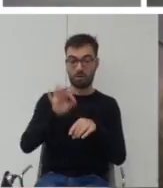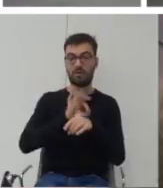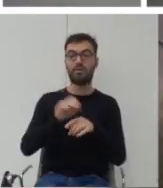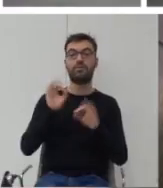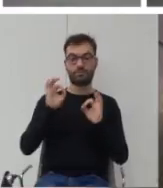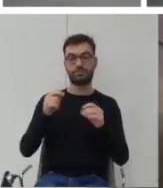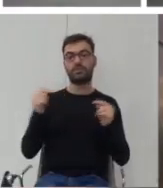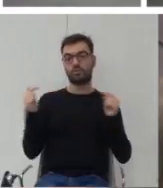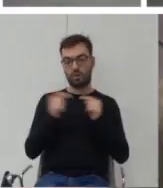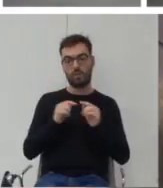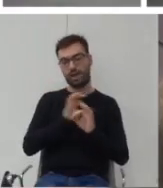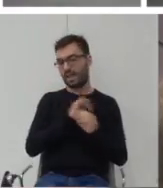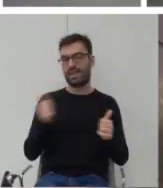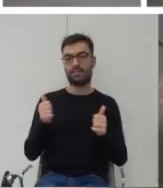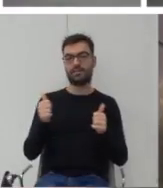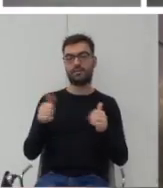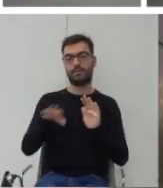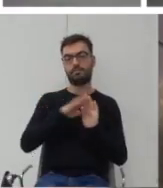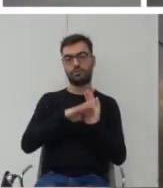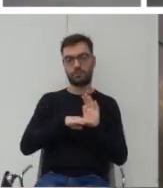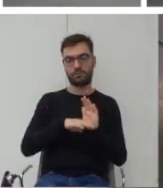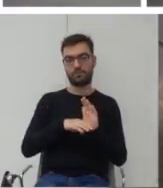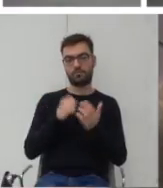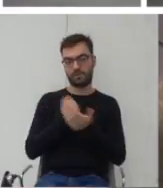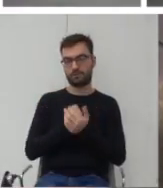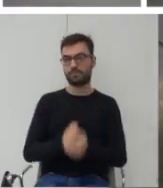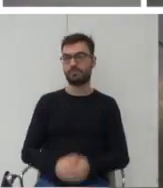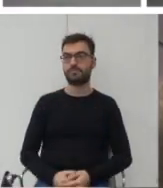jakby wpasowany w ramy